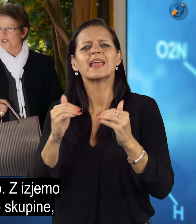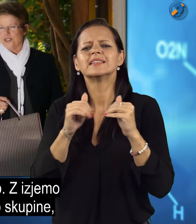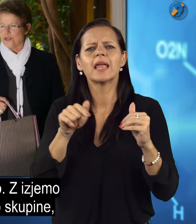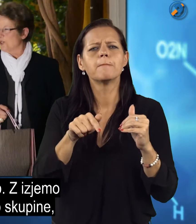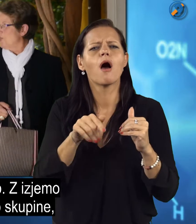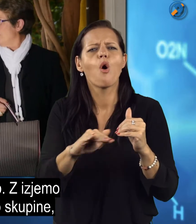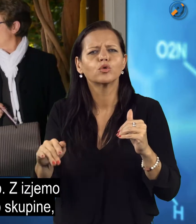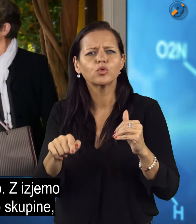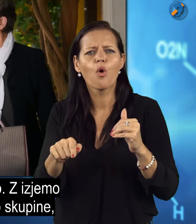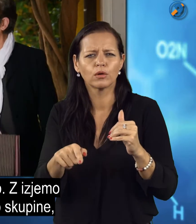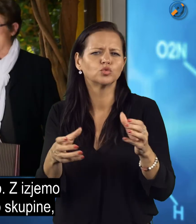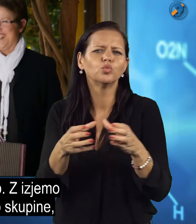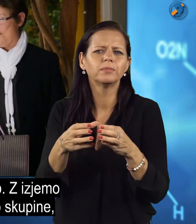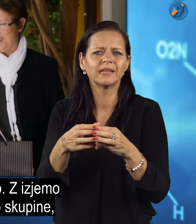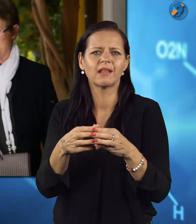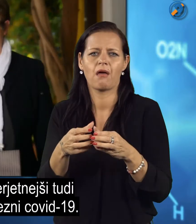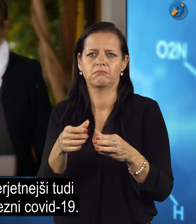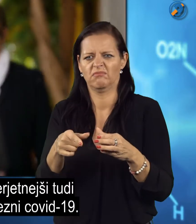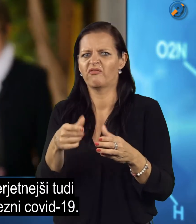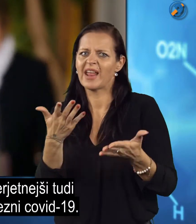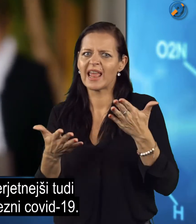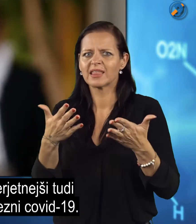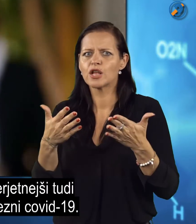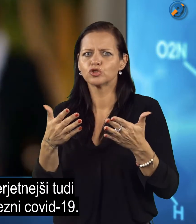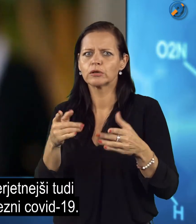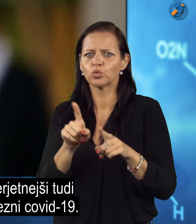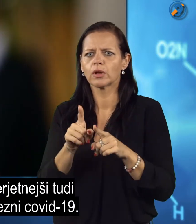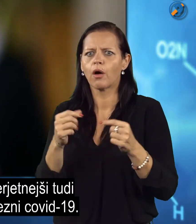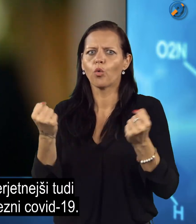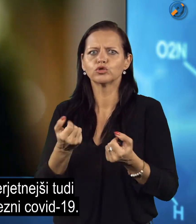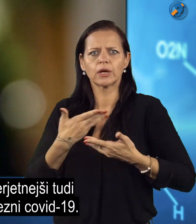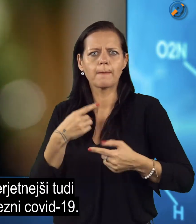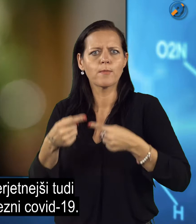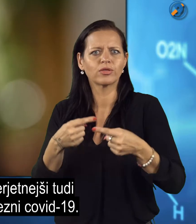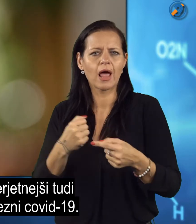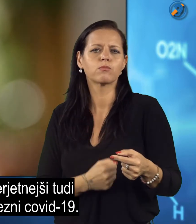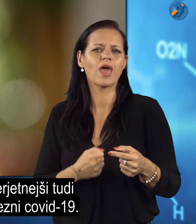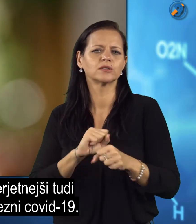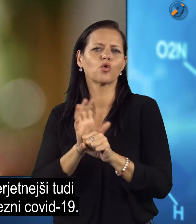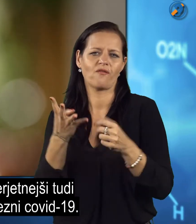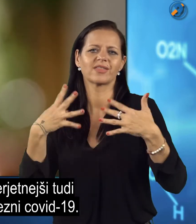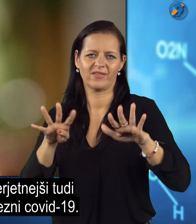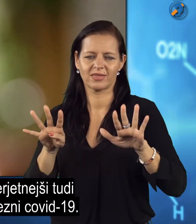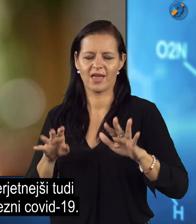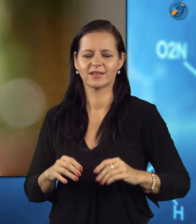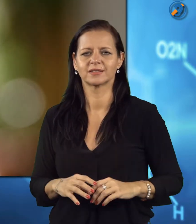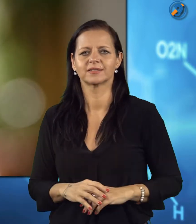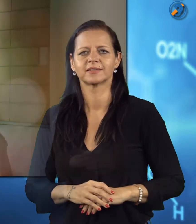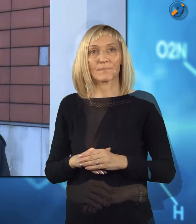Z izjemo otrok so to skupine, za katere je verjetnejši tudi hujši potek bolezni